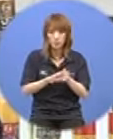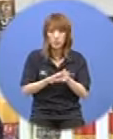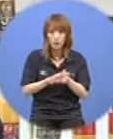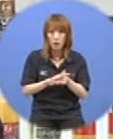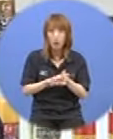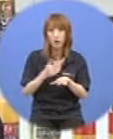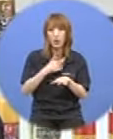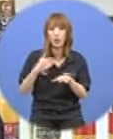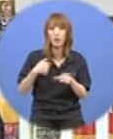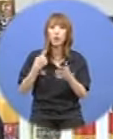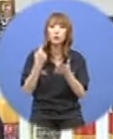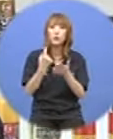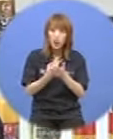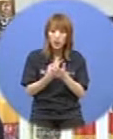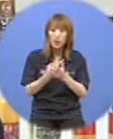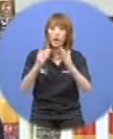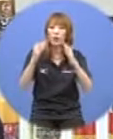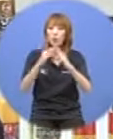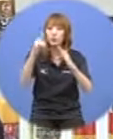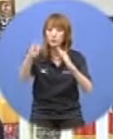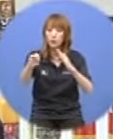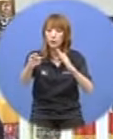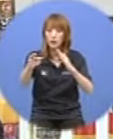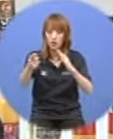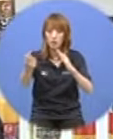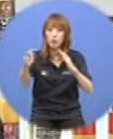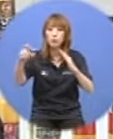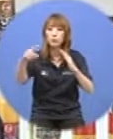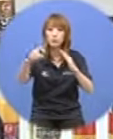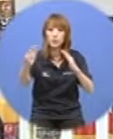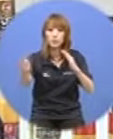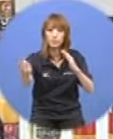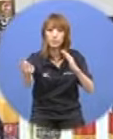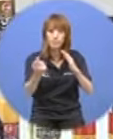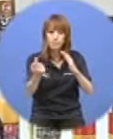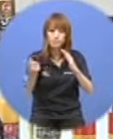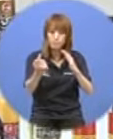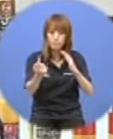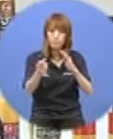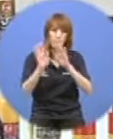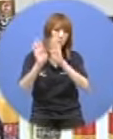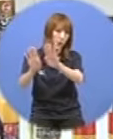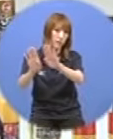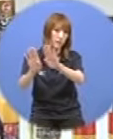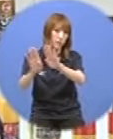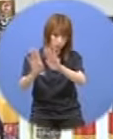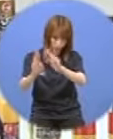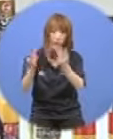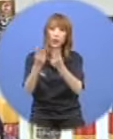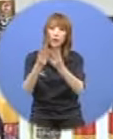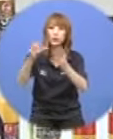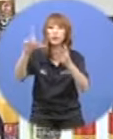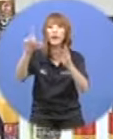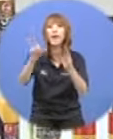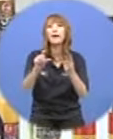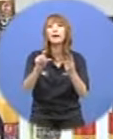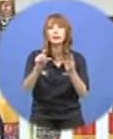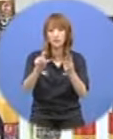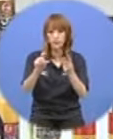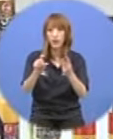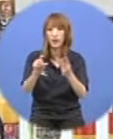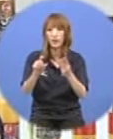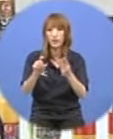るだけその屋外から屋内に入ってくる虫の数を順番に減らしていけばいいわけですから、まずは入ってくる